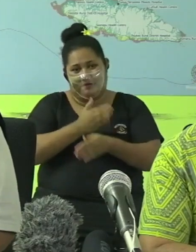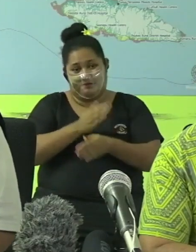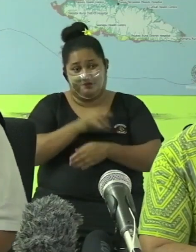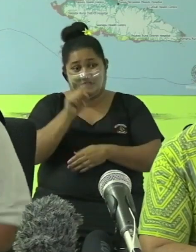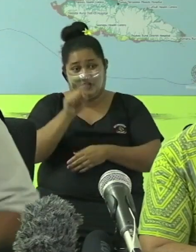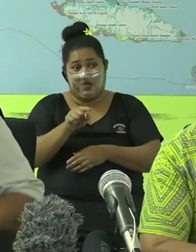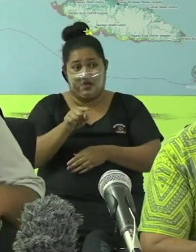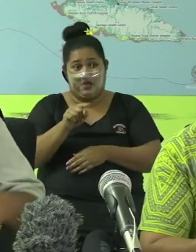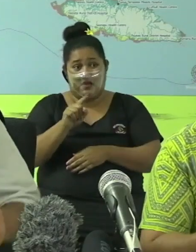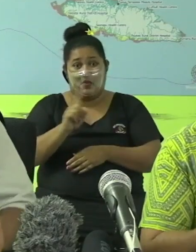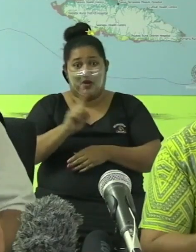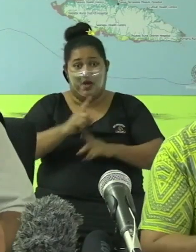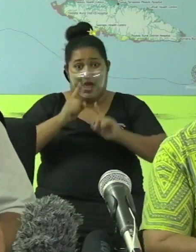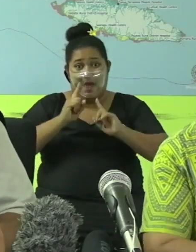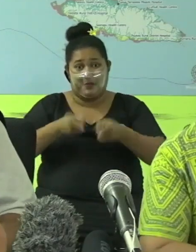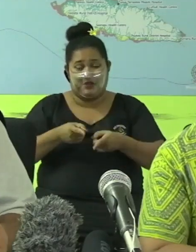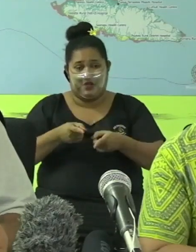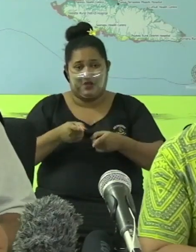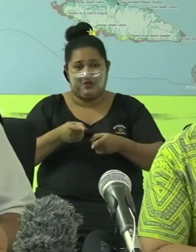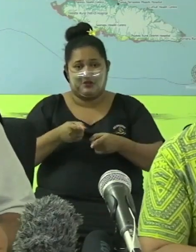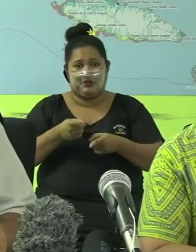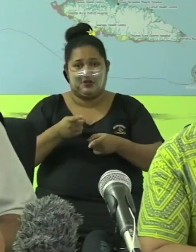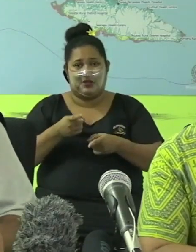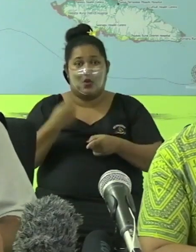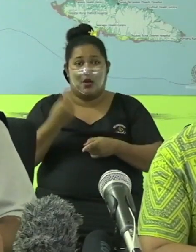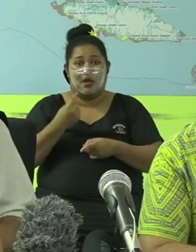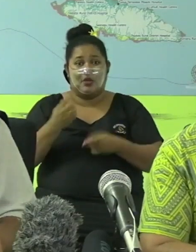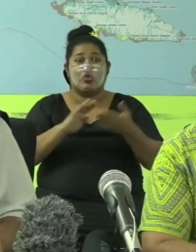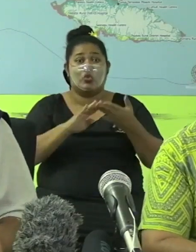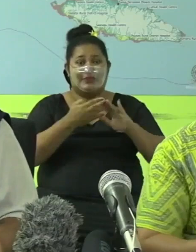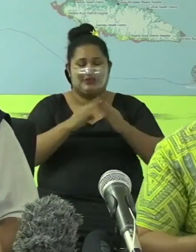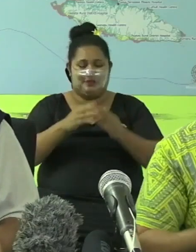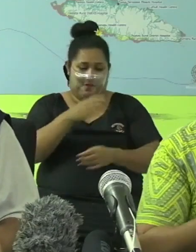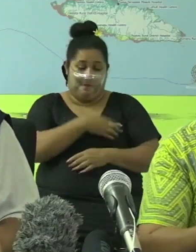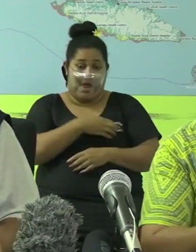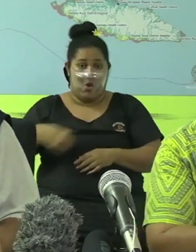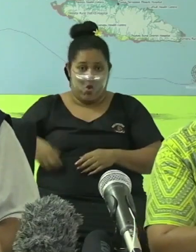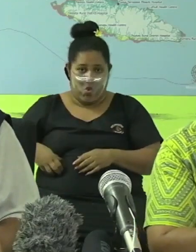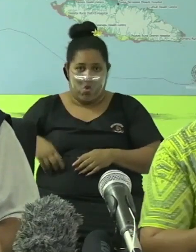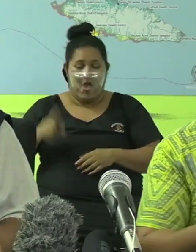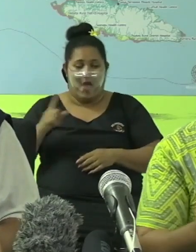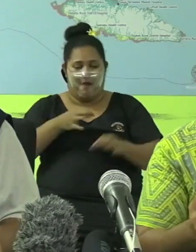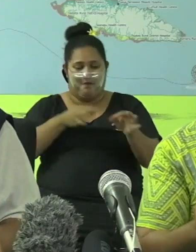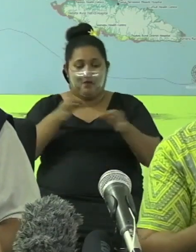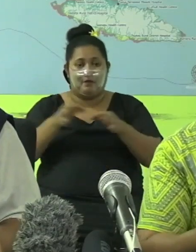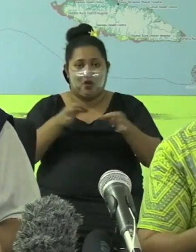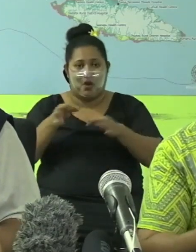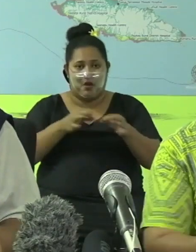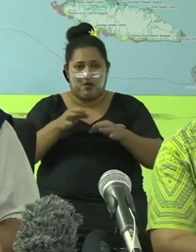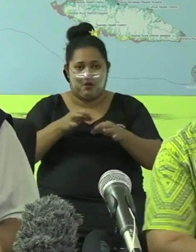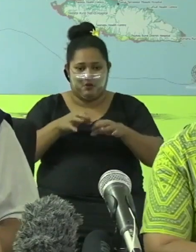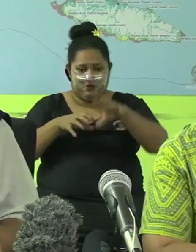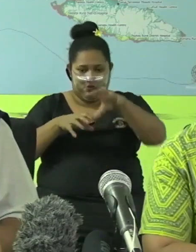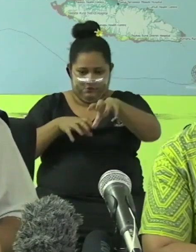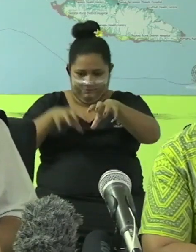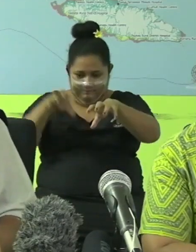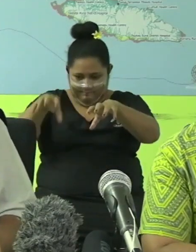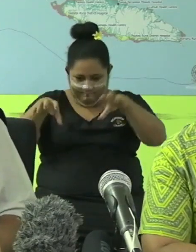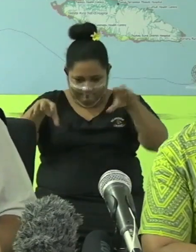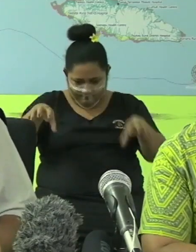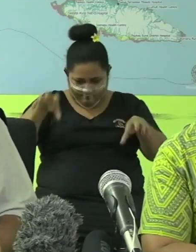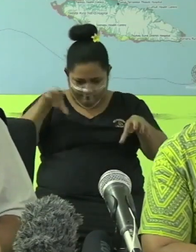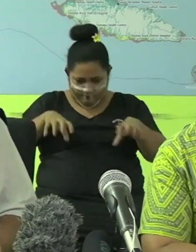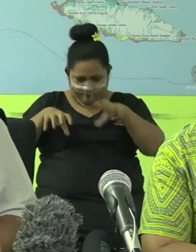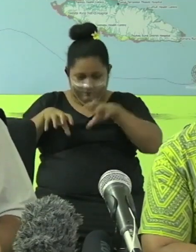lea ua matamea ai le tatou komiti ma le mālō ina ia fuafua tatau sone i nei te'i ua iai